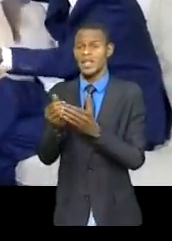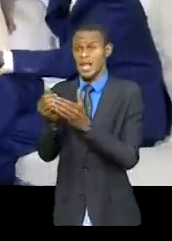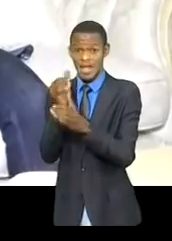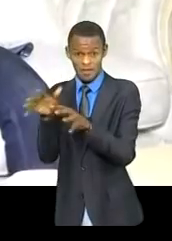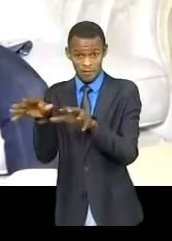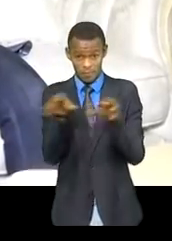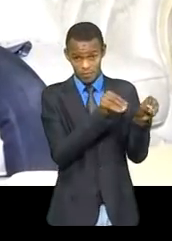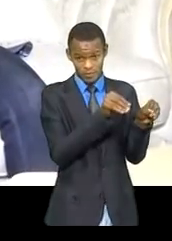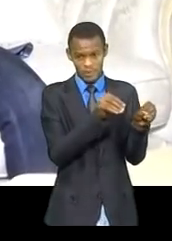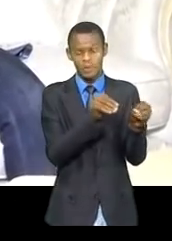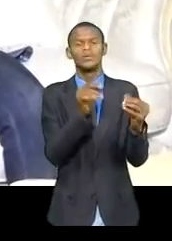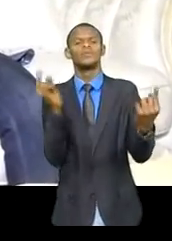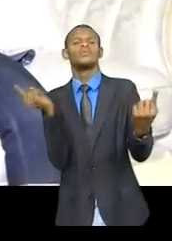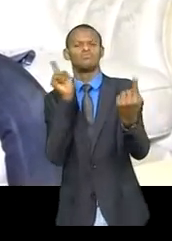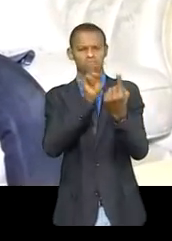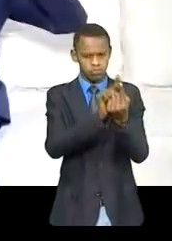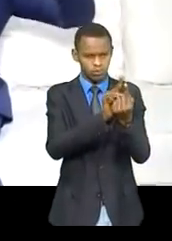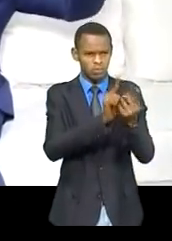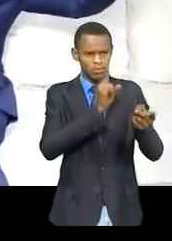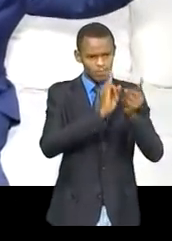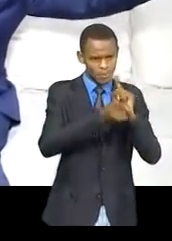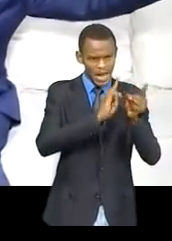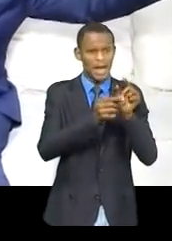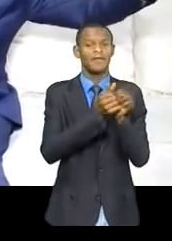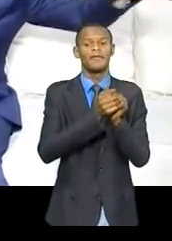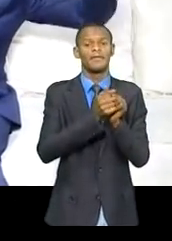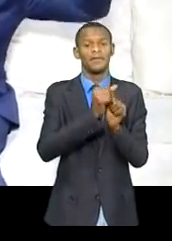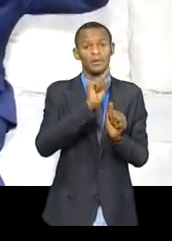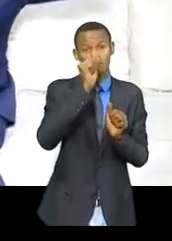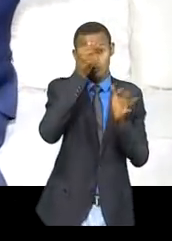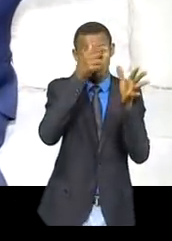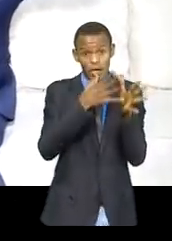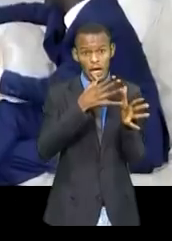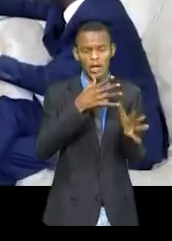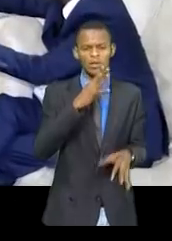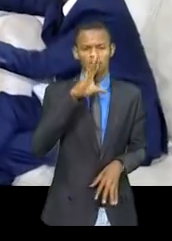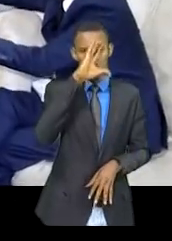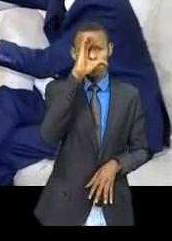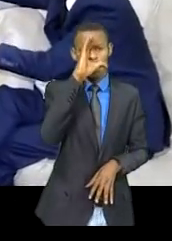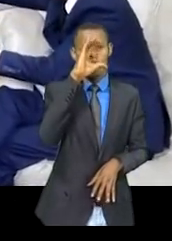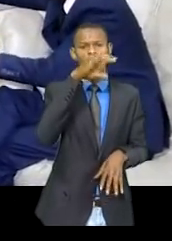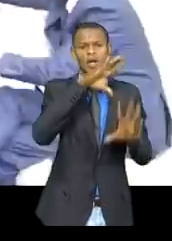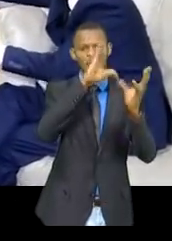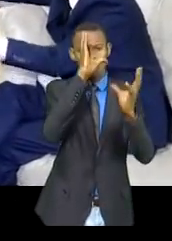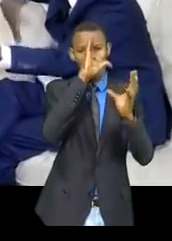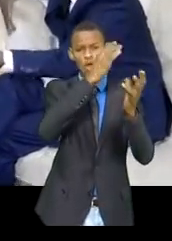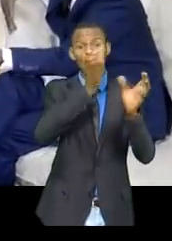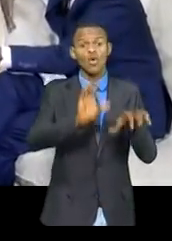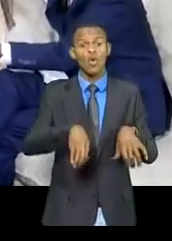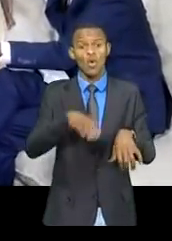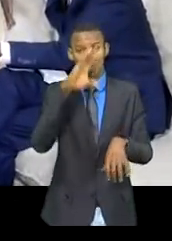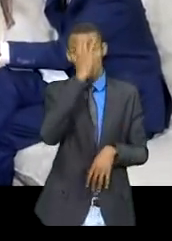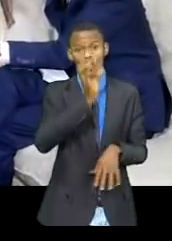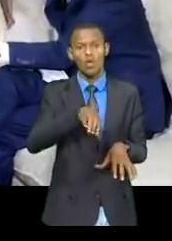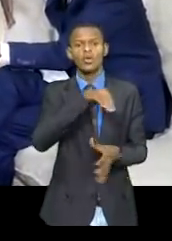le gouverneur du Congo central. Il était question, pour les deux personnalités, de faire un état de lieu général des sites touristiques de